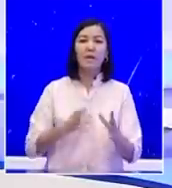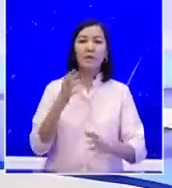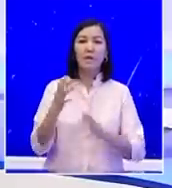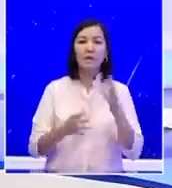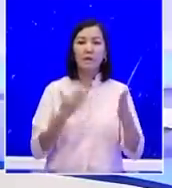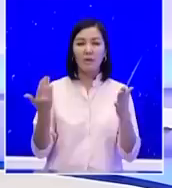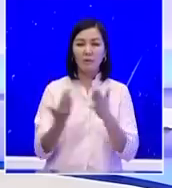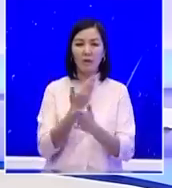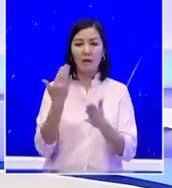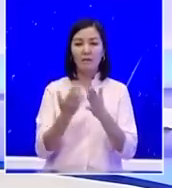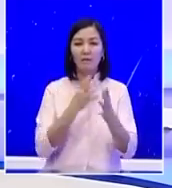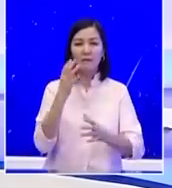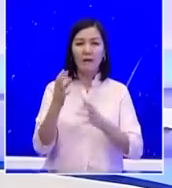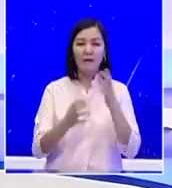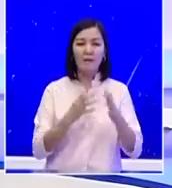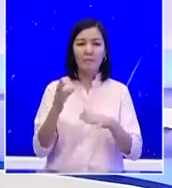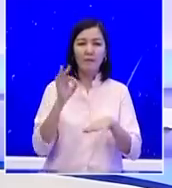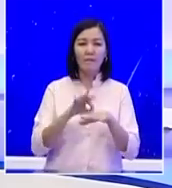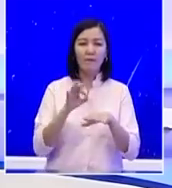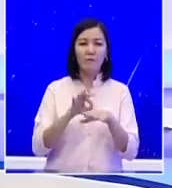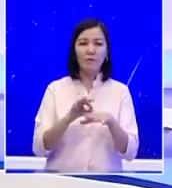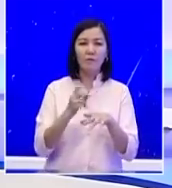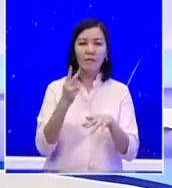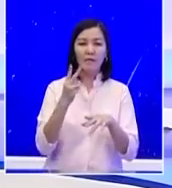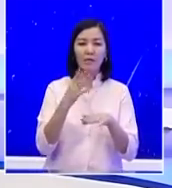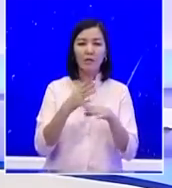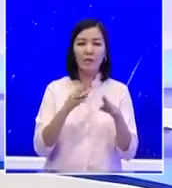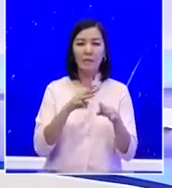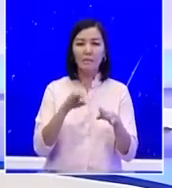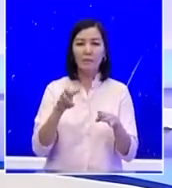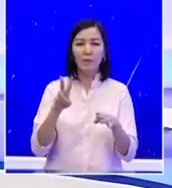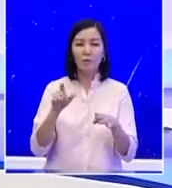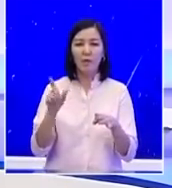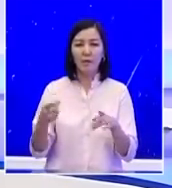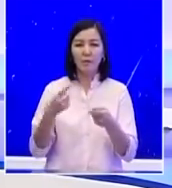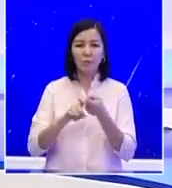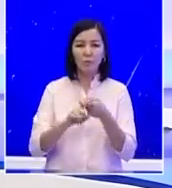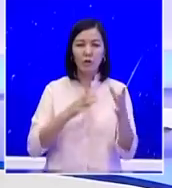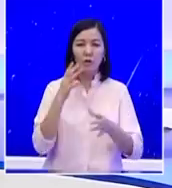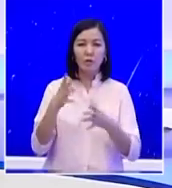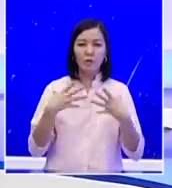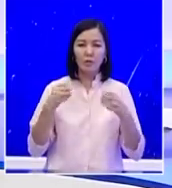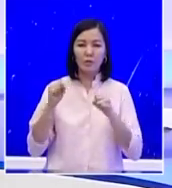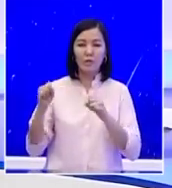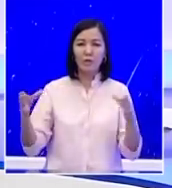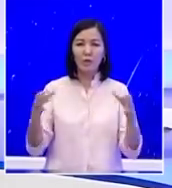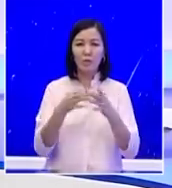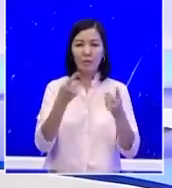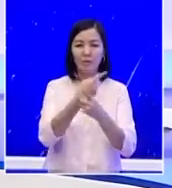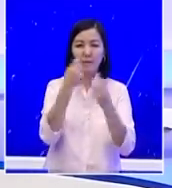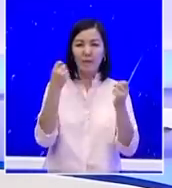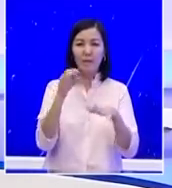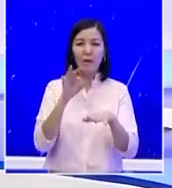Шартарапқа шолу жасасақ, әлемде коронавирусты бүгінде 2,5 миллионнан аса адам жұқтырған. Дүниежүзілік денсаулық сақтау ұйымының